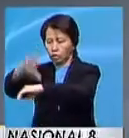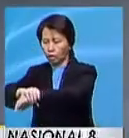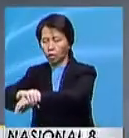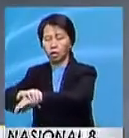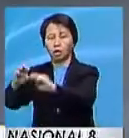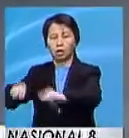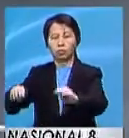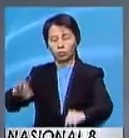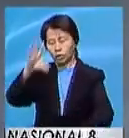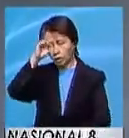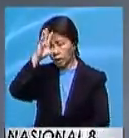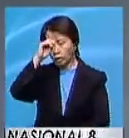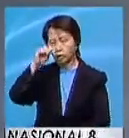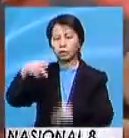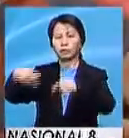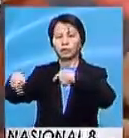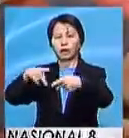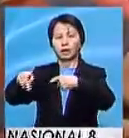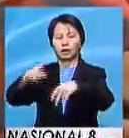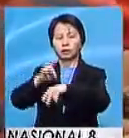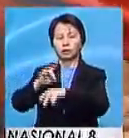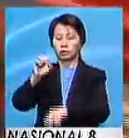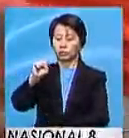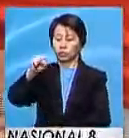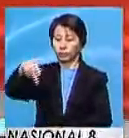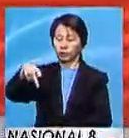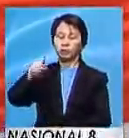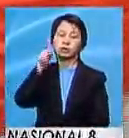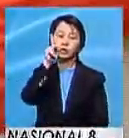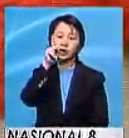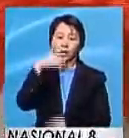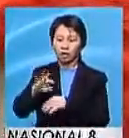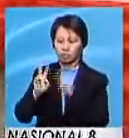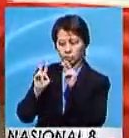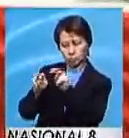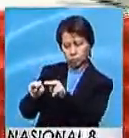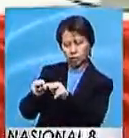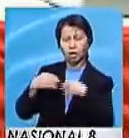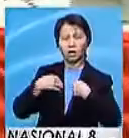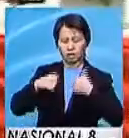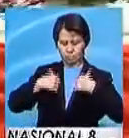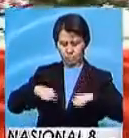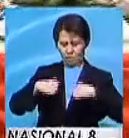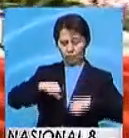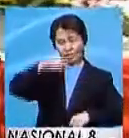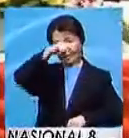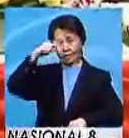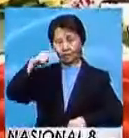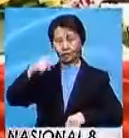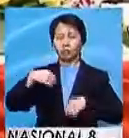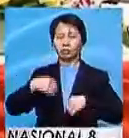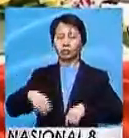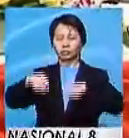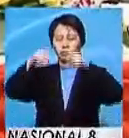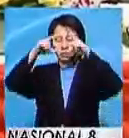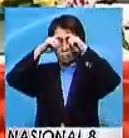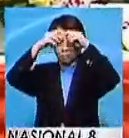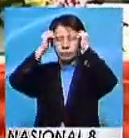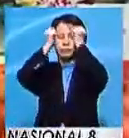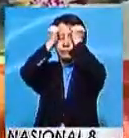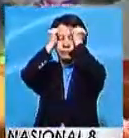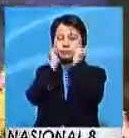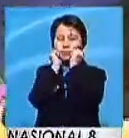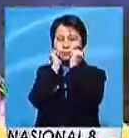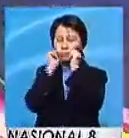pelajar lelaki di sebuah pasaraya di Sungai Petani, Kedah selepas didapati berpakaian hitam dan bertopeng seperti anggota